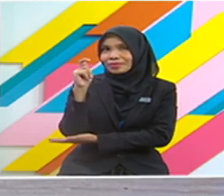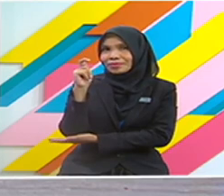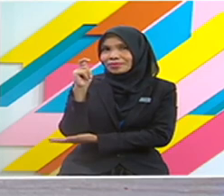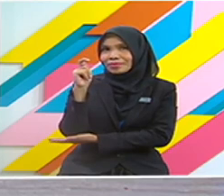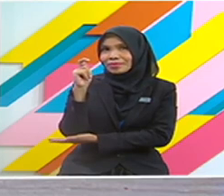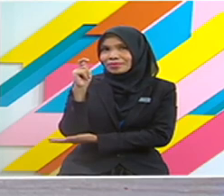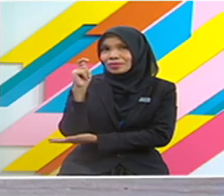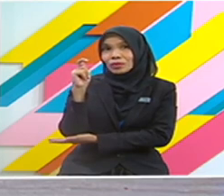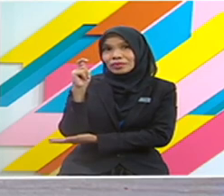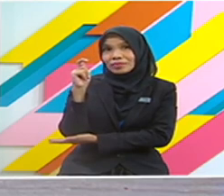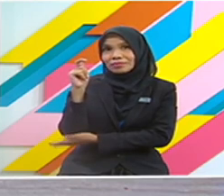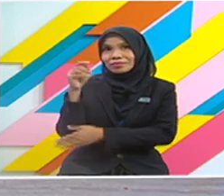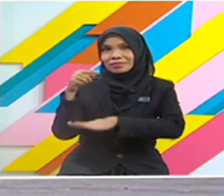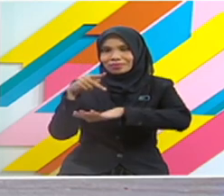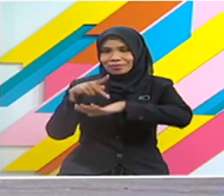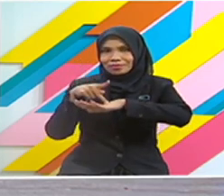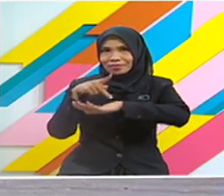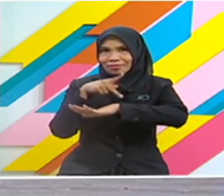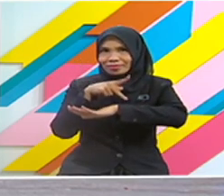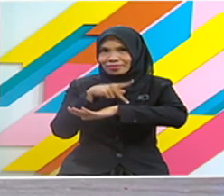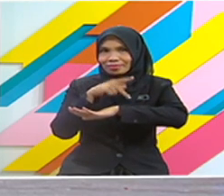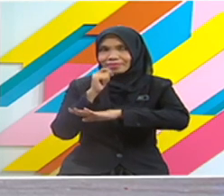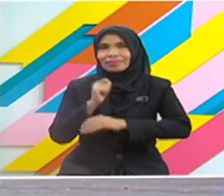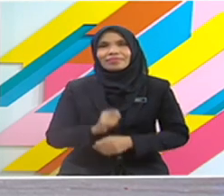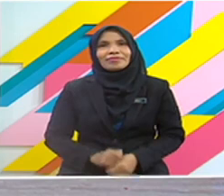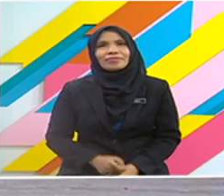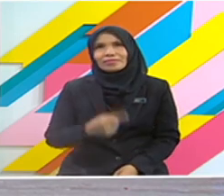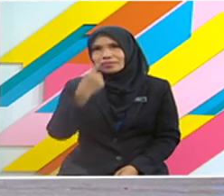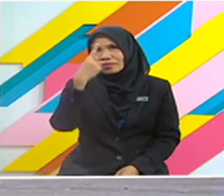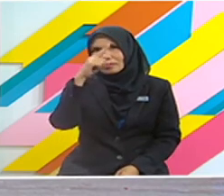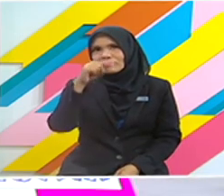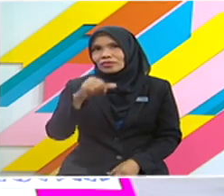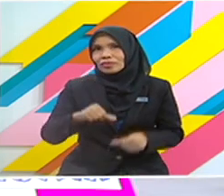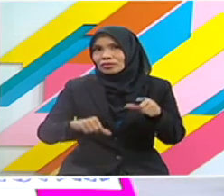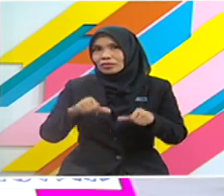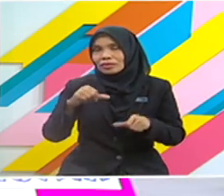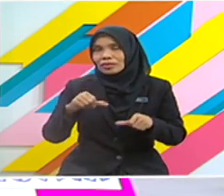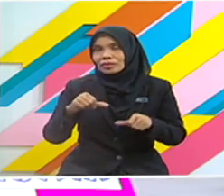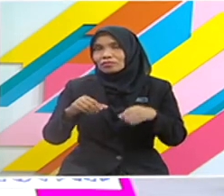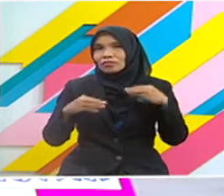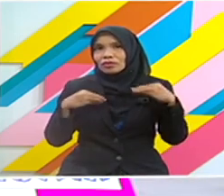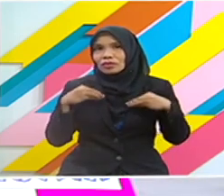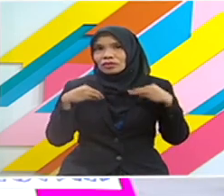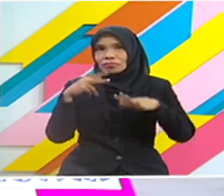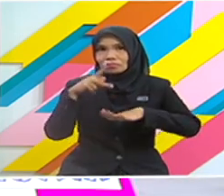K-U-L-I-T. T. Kulit. Okey. Untuk aktiviti organ kulit ini, Cikgu minta Kak